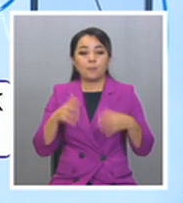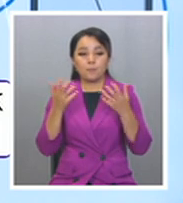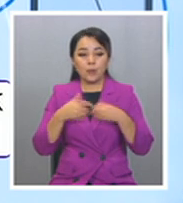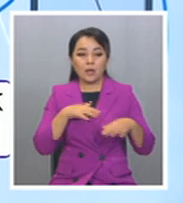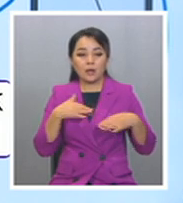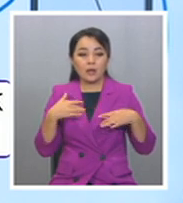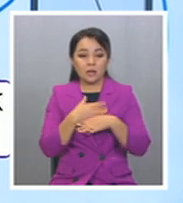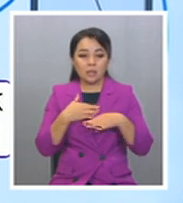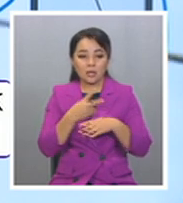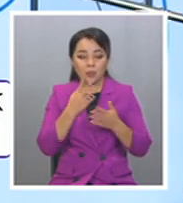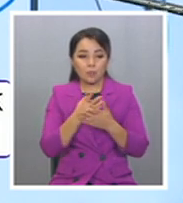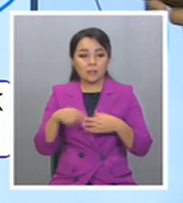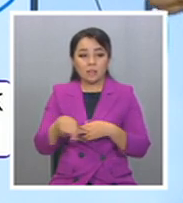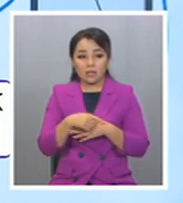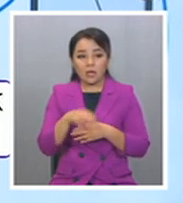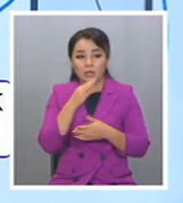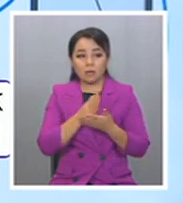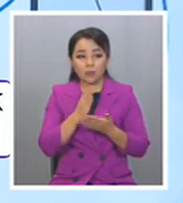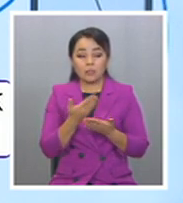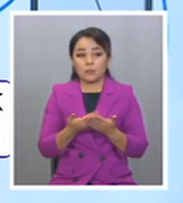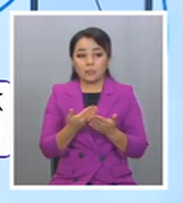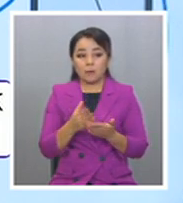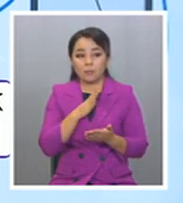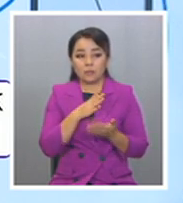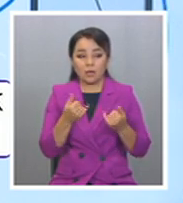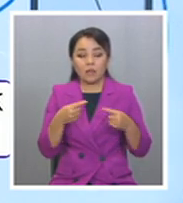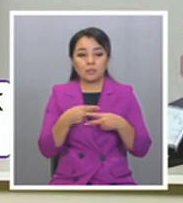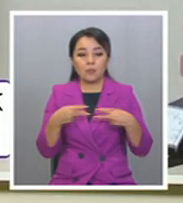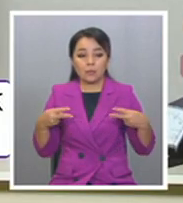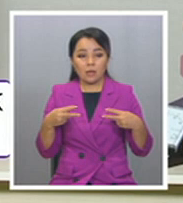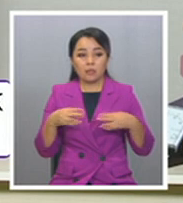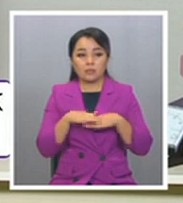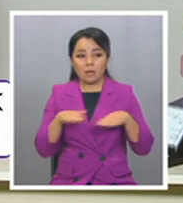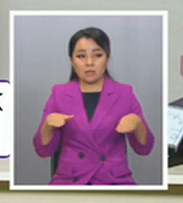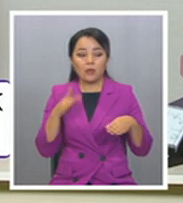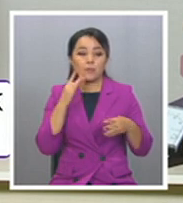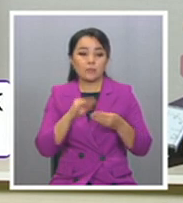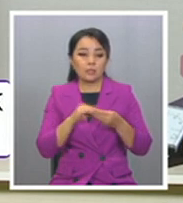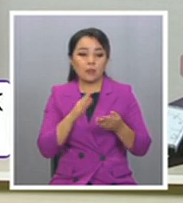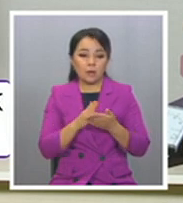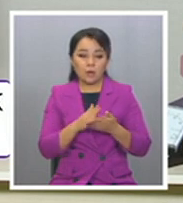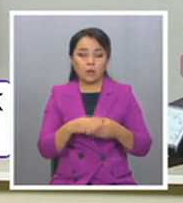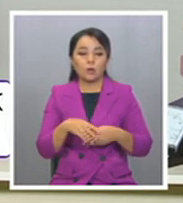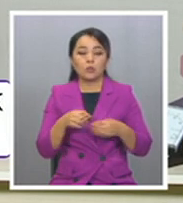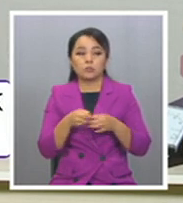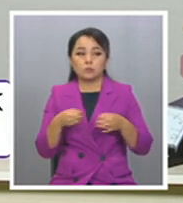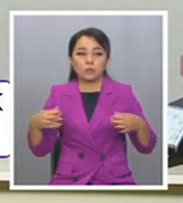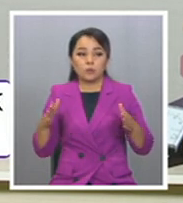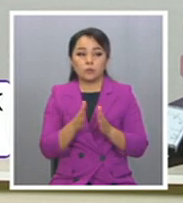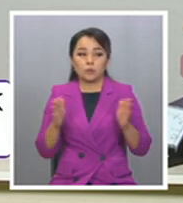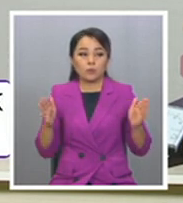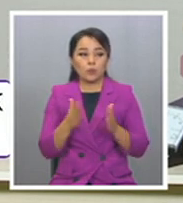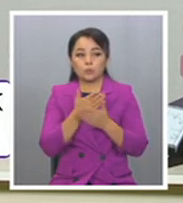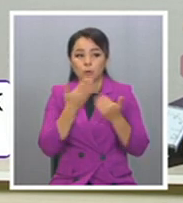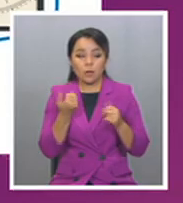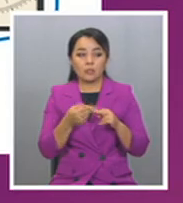өтейік. Басында серіппеміз тепе-теңдік жағдайда тұр. Яғни ешқандай созылу жоқ.